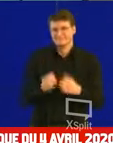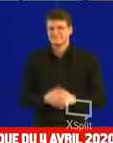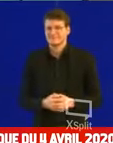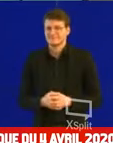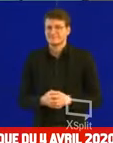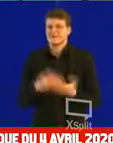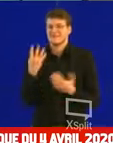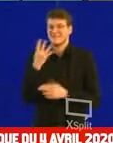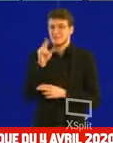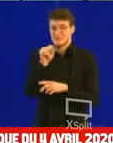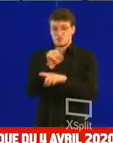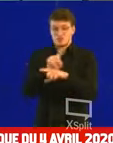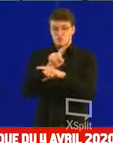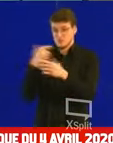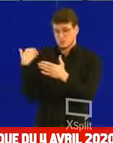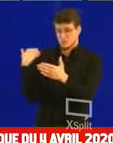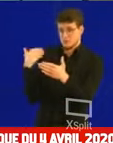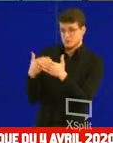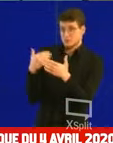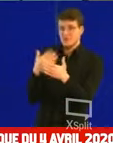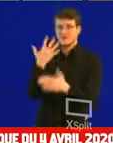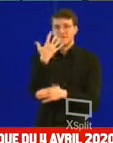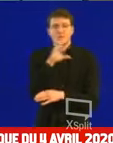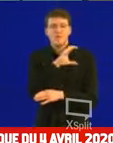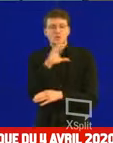annonce aussi que